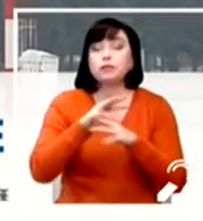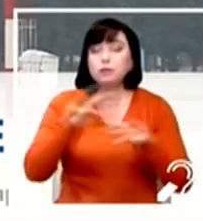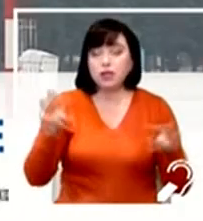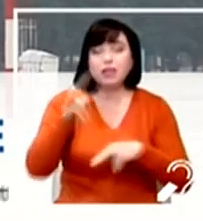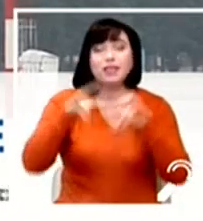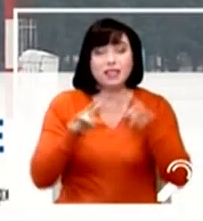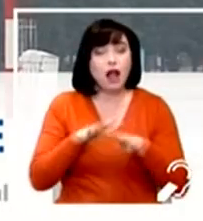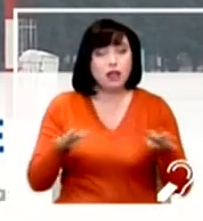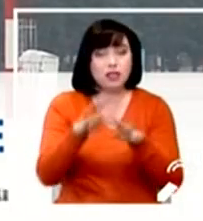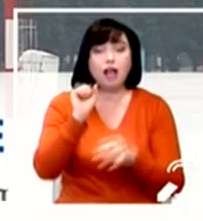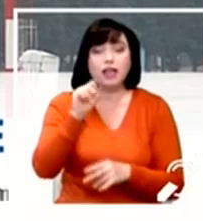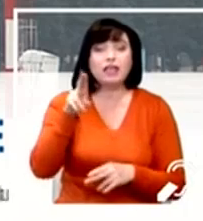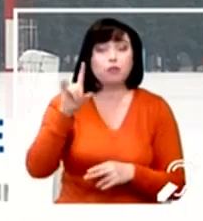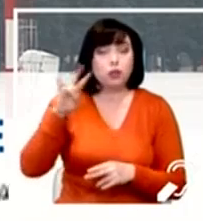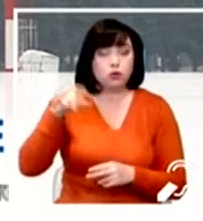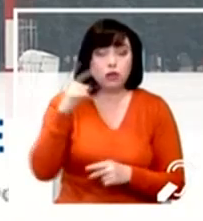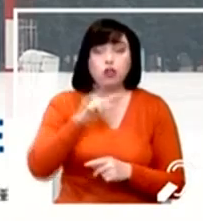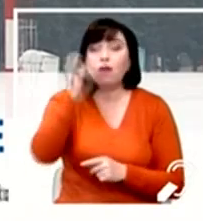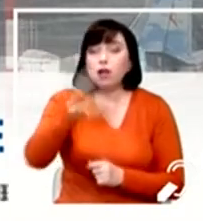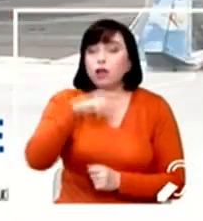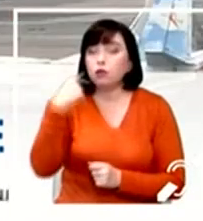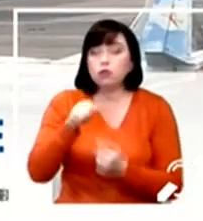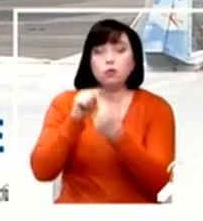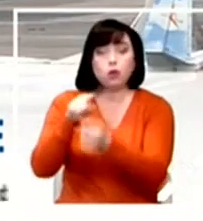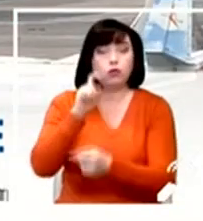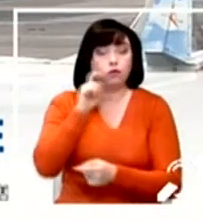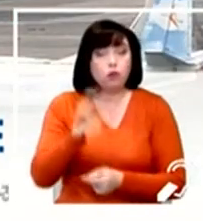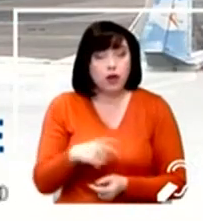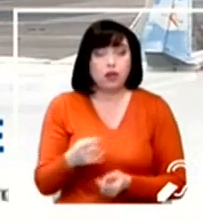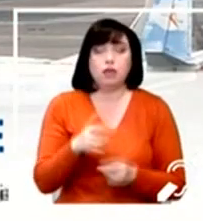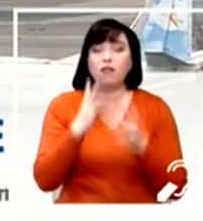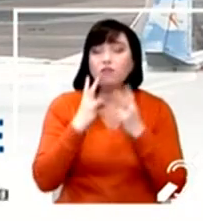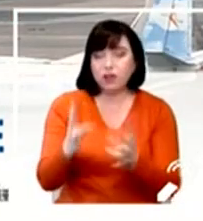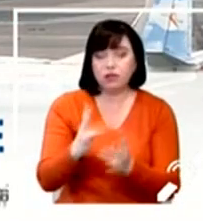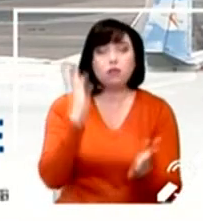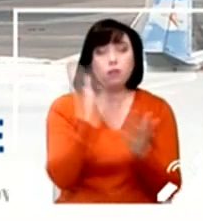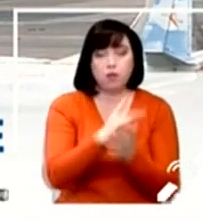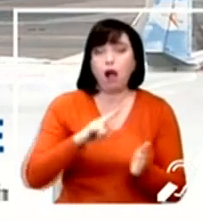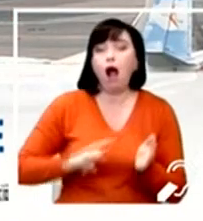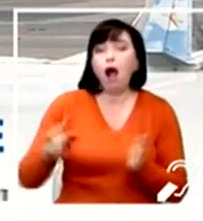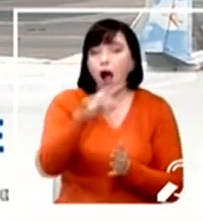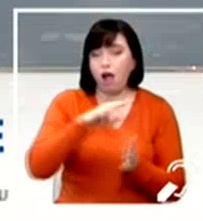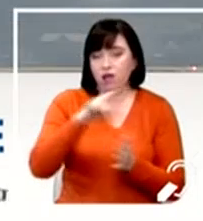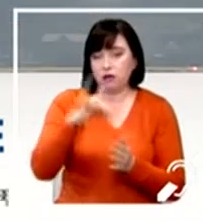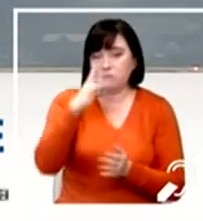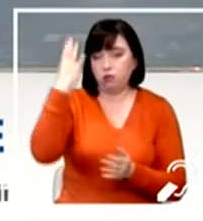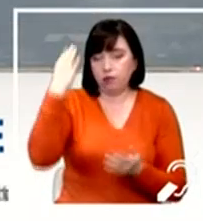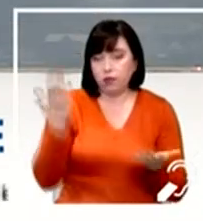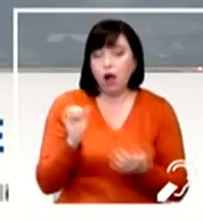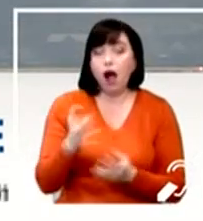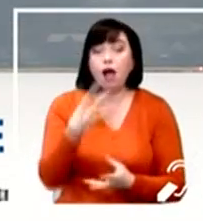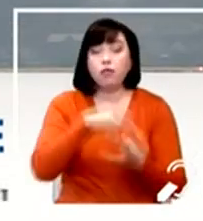Ministrul Infrastructurii Andrei Spânu a declarat că războiul Rusiei împotriva Ucrainei afectează direct aviația Republicii Moldova,